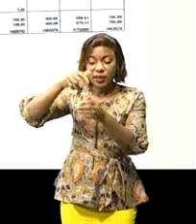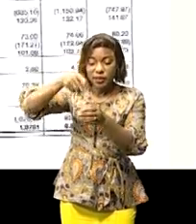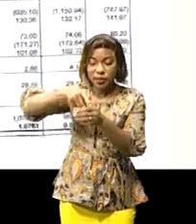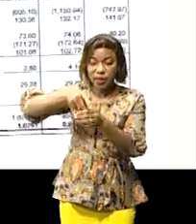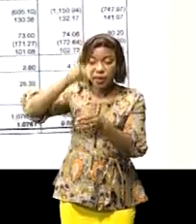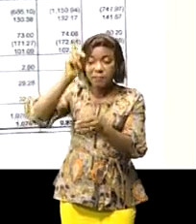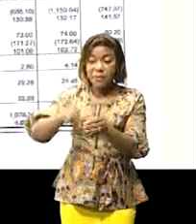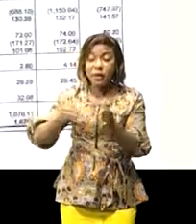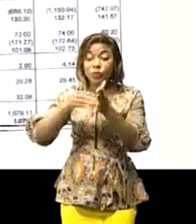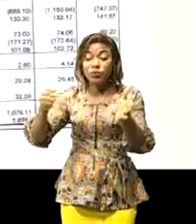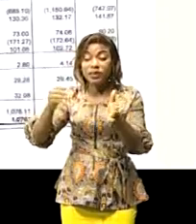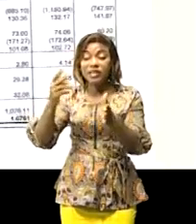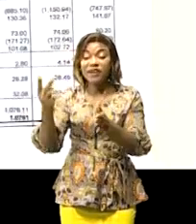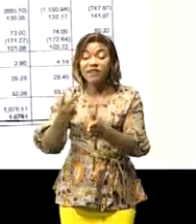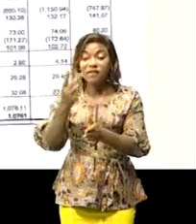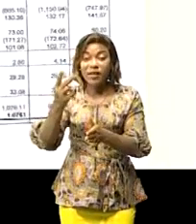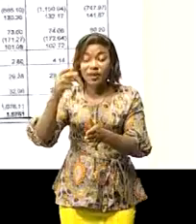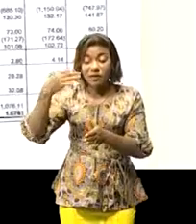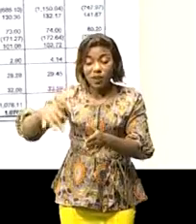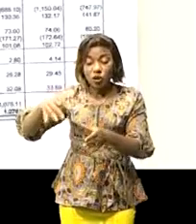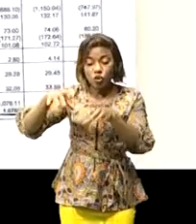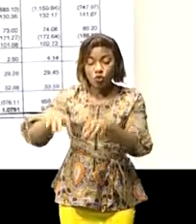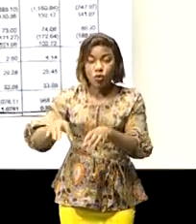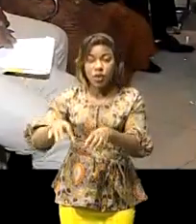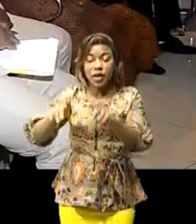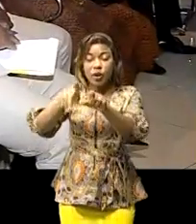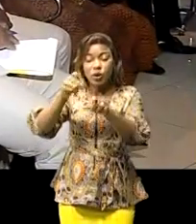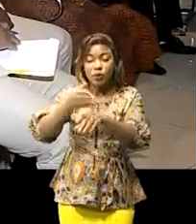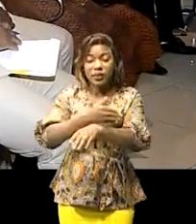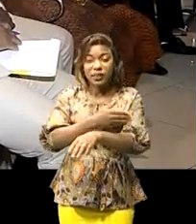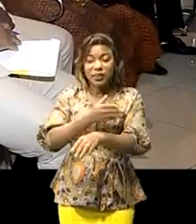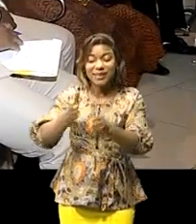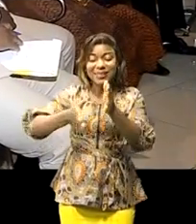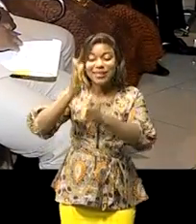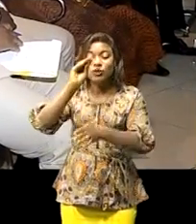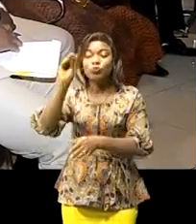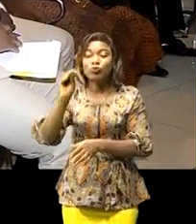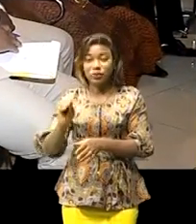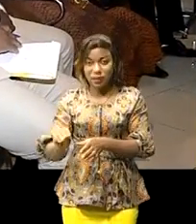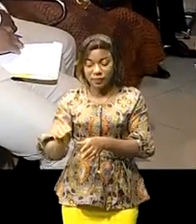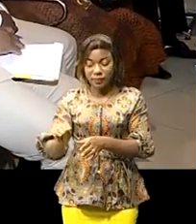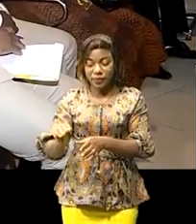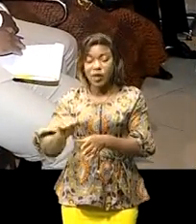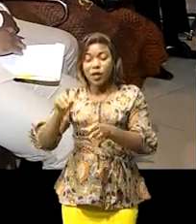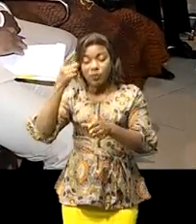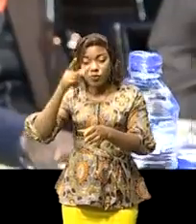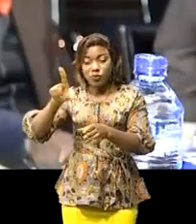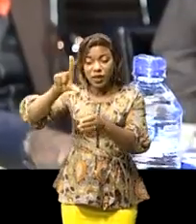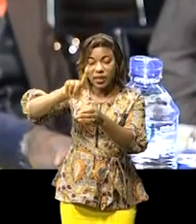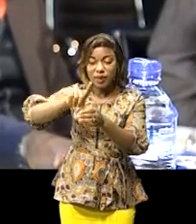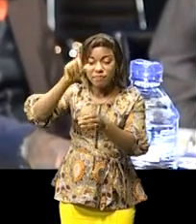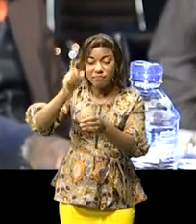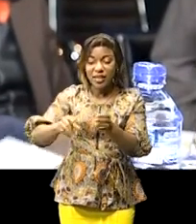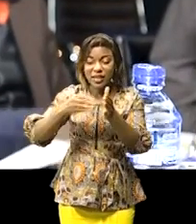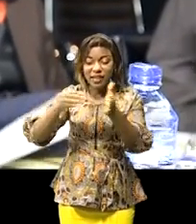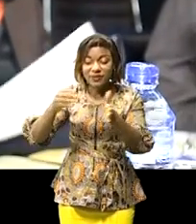de 1820 à 2100 francs congolais, soit une augmentation de 15%. Pour le gazole, le litre passe de